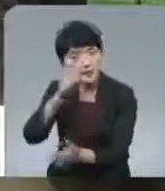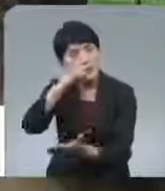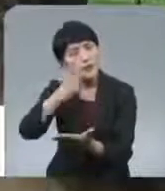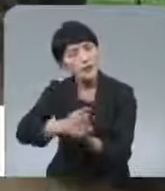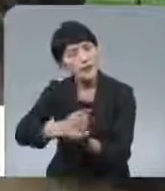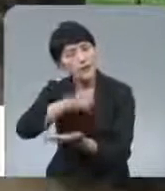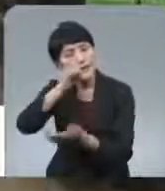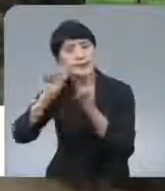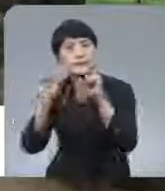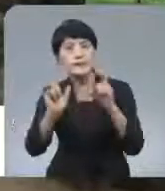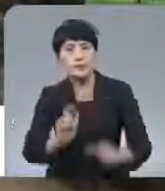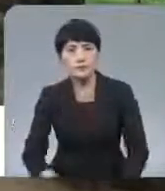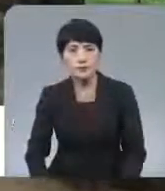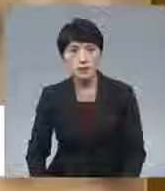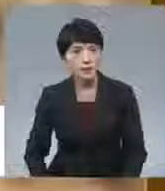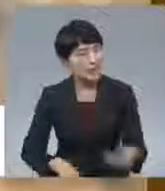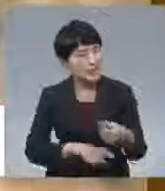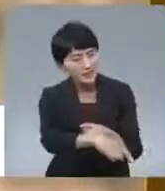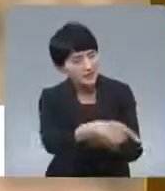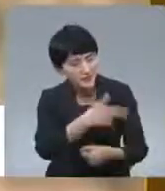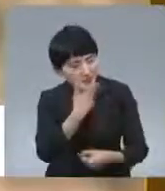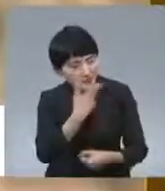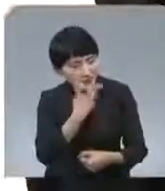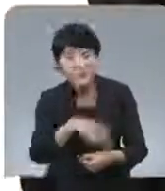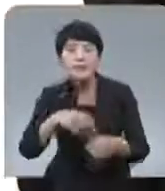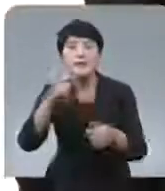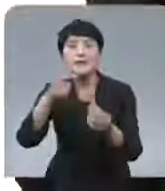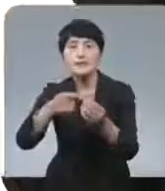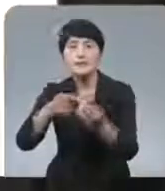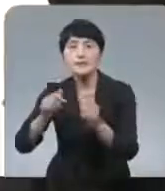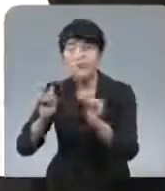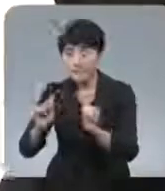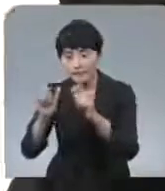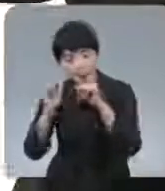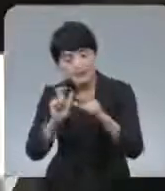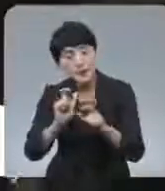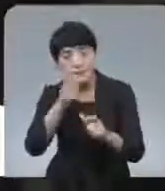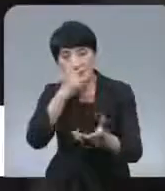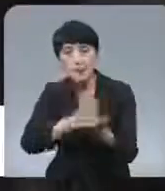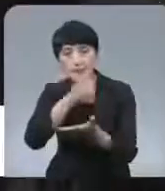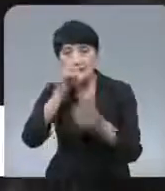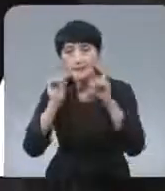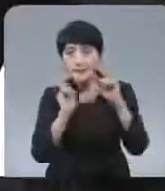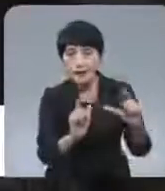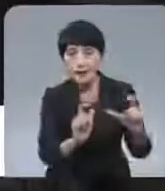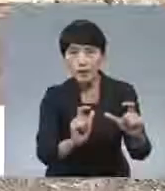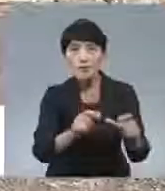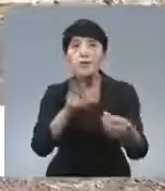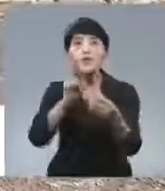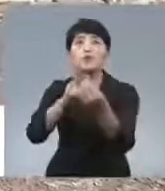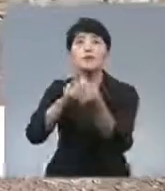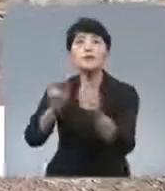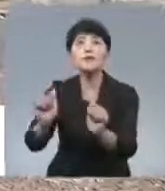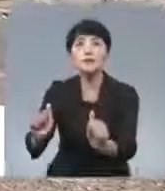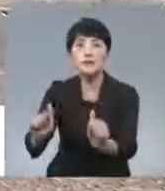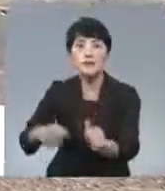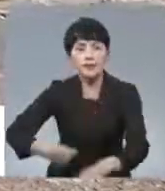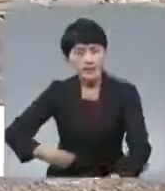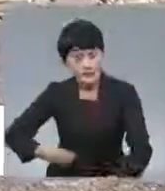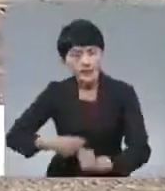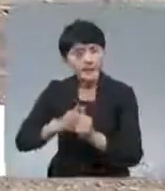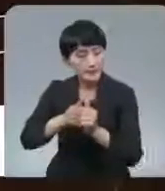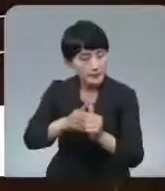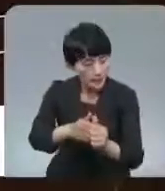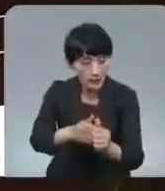理由，并判处他有期徒刑1年6个月，但二审法院则表示郑某真正出于良心拒绝服兵